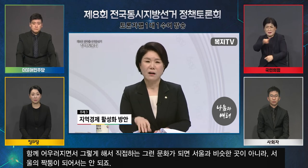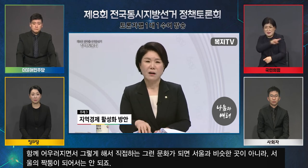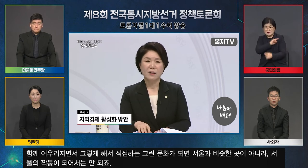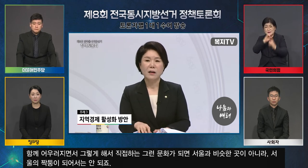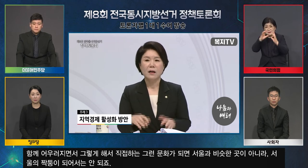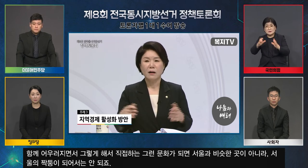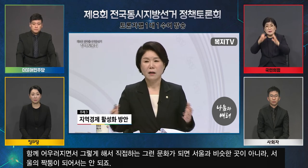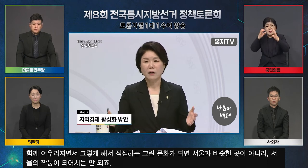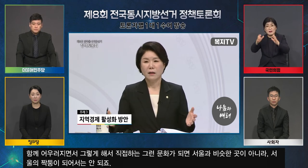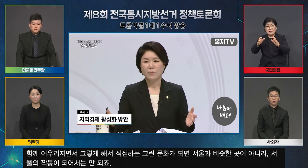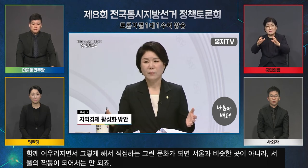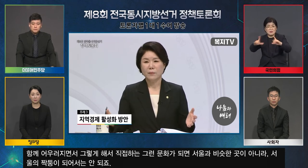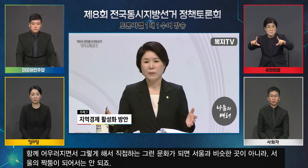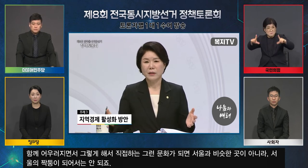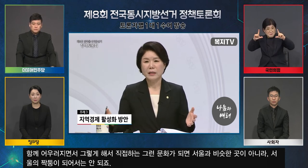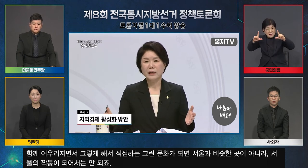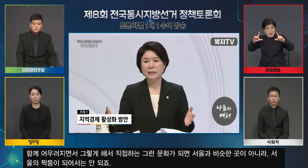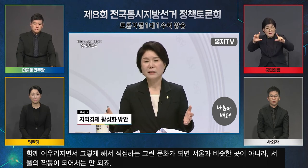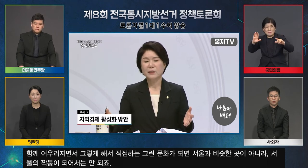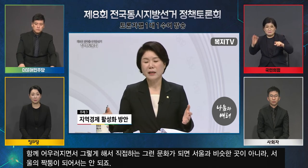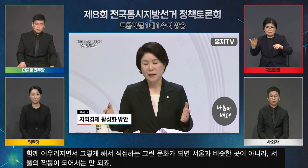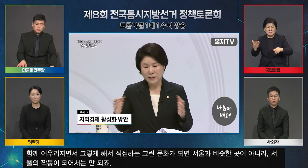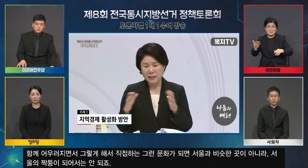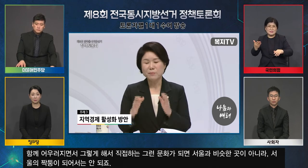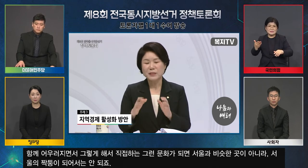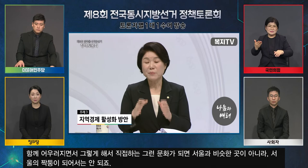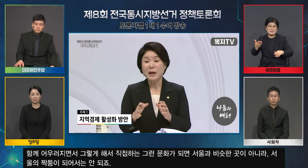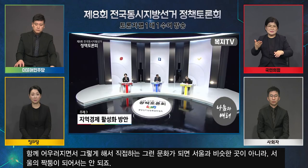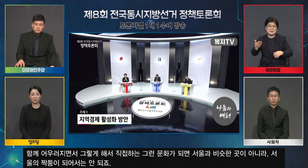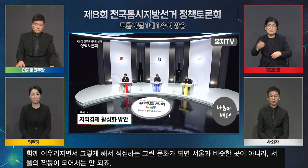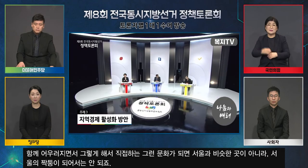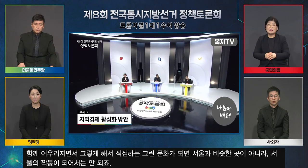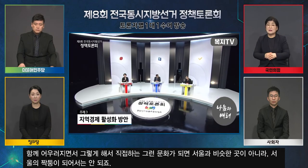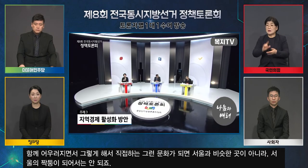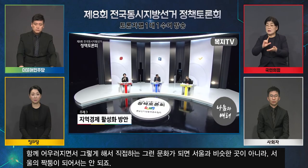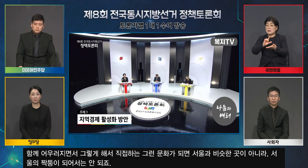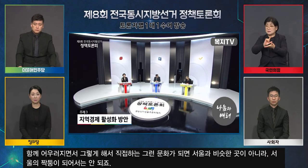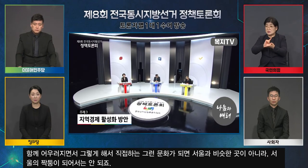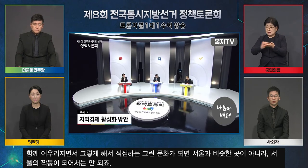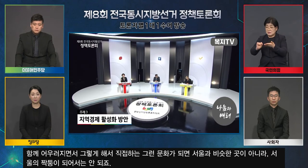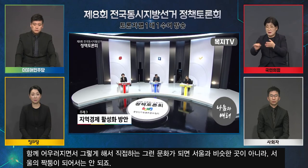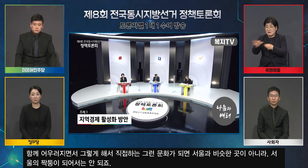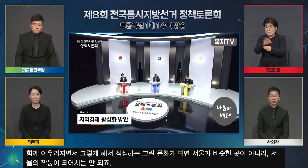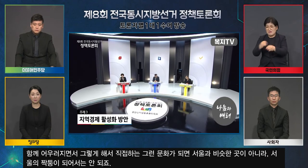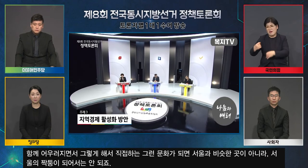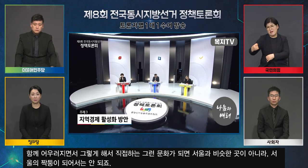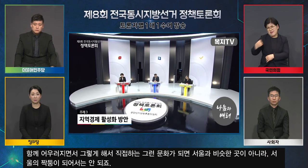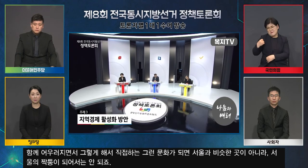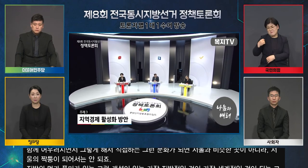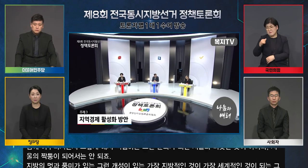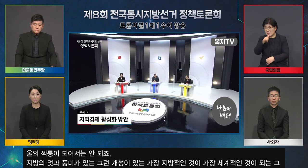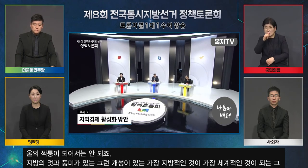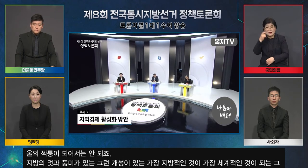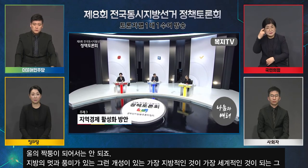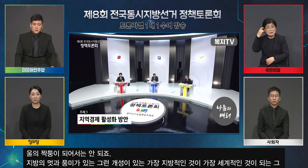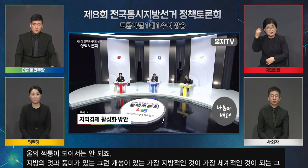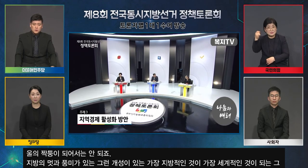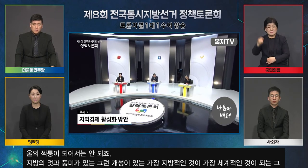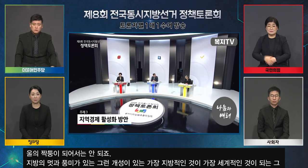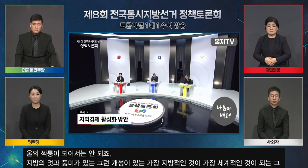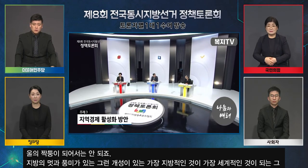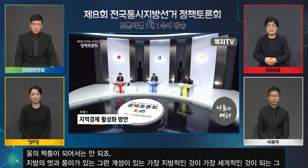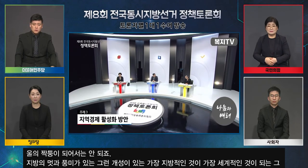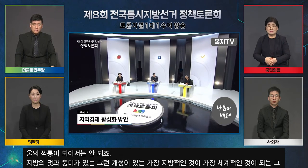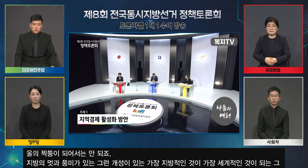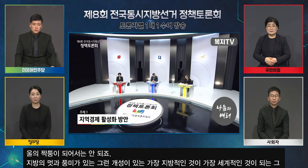지방에 대해서 경쟁력이 있지 않나 이렇게 생각합니다. 제가